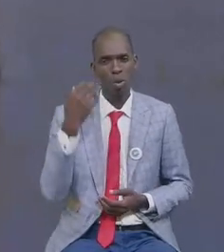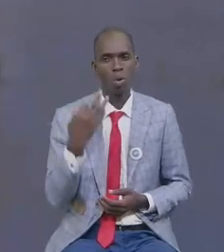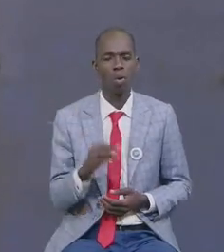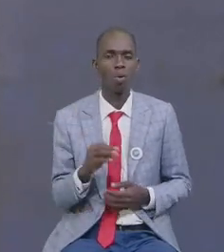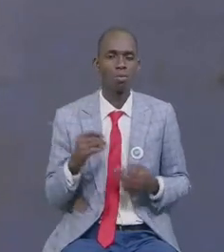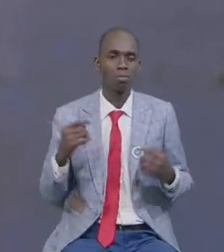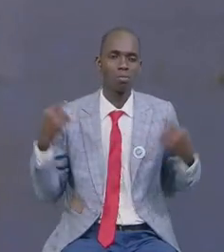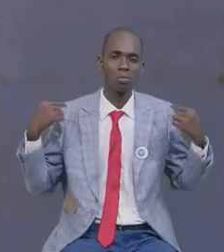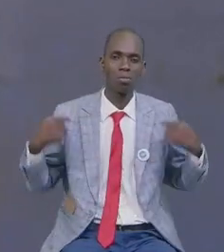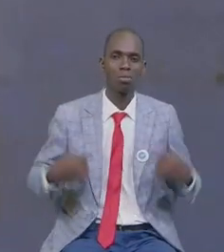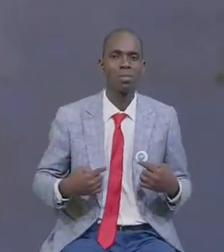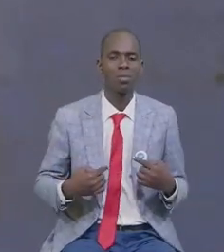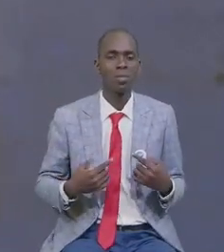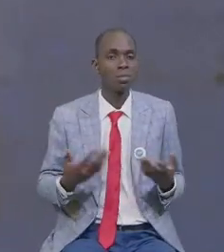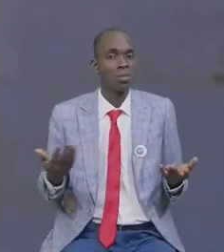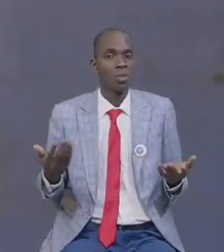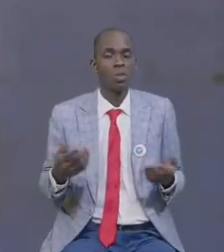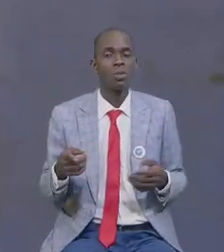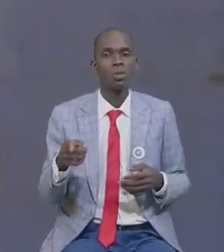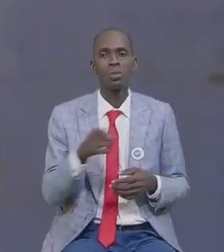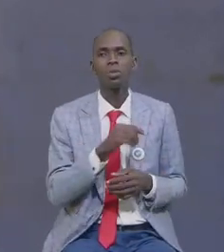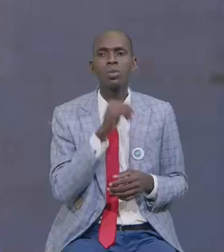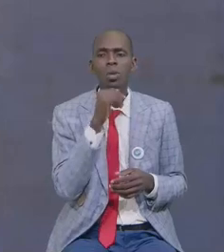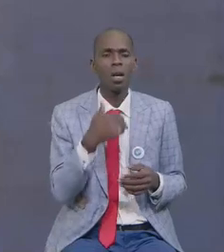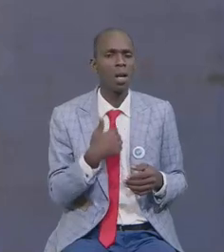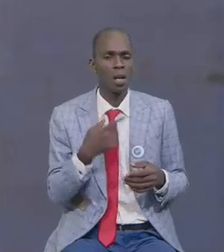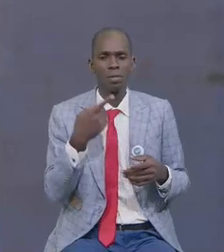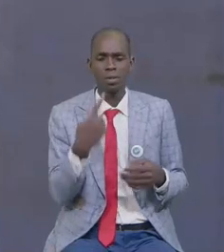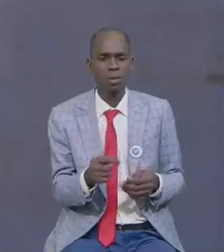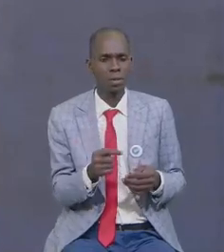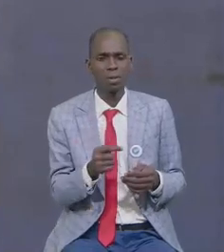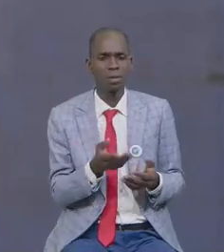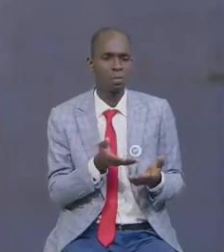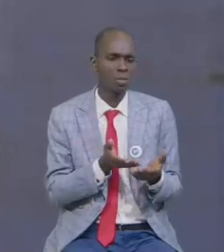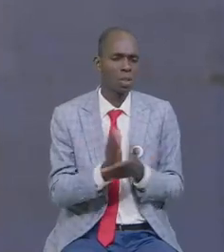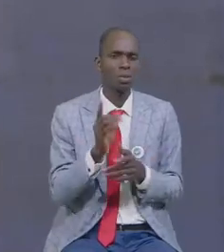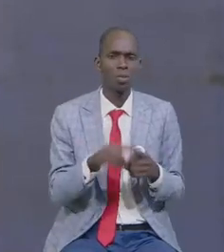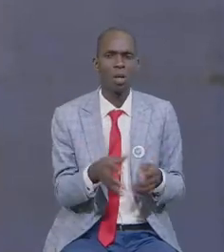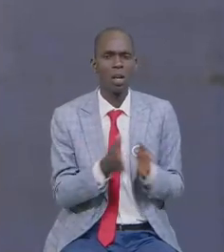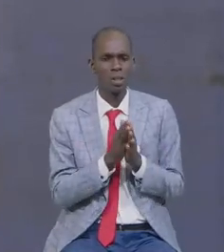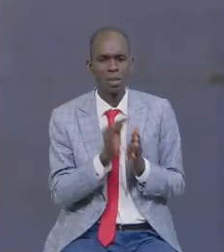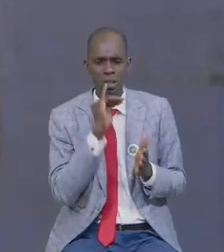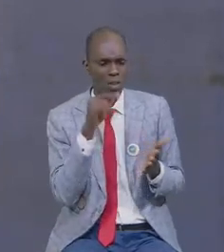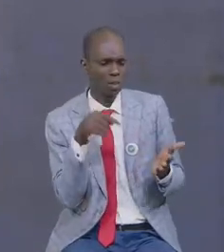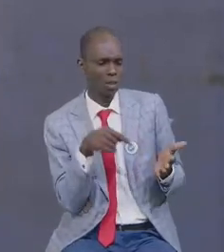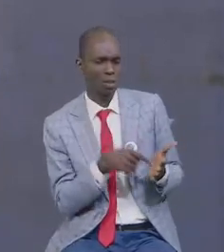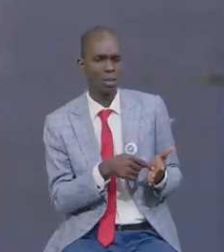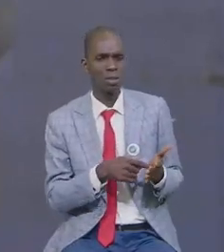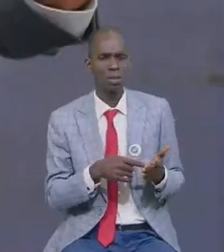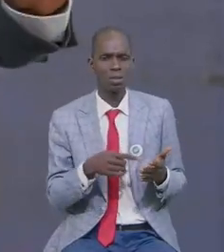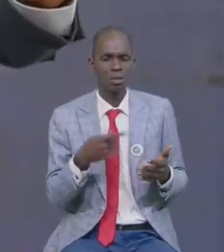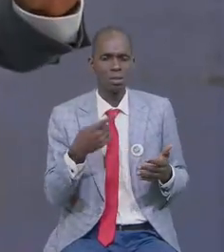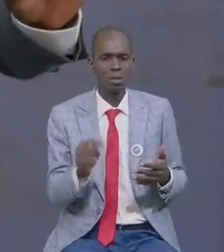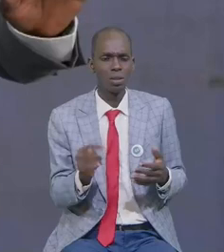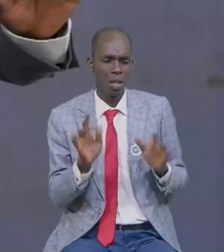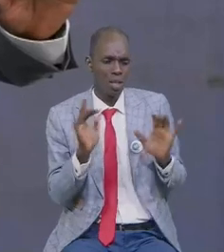afflictions, les gens ont le droit de demander. Ce sont ces légers-là qui te brisent comme ça,